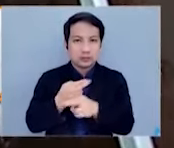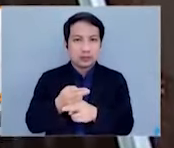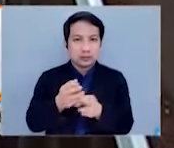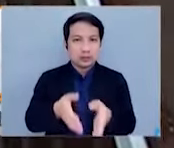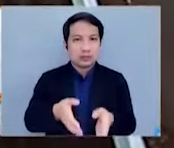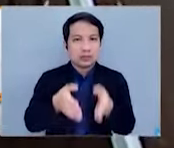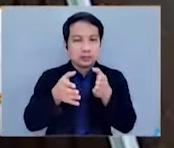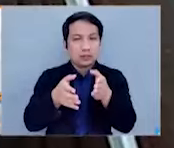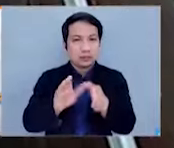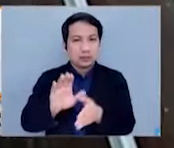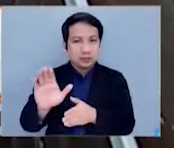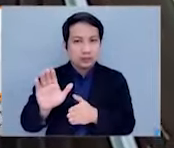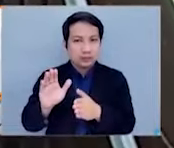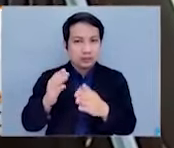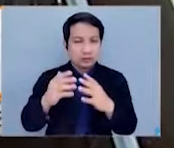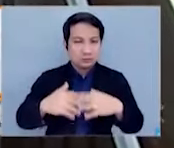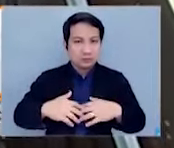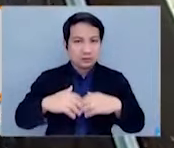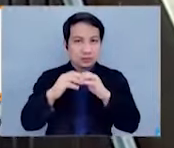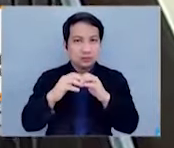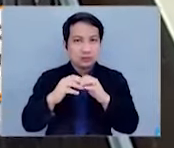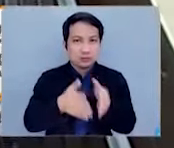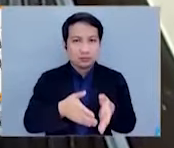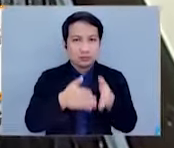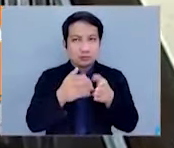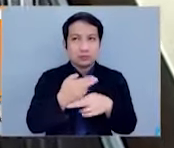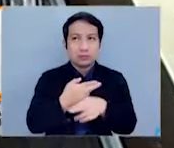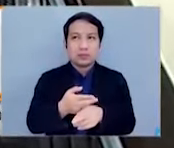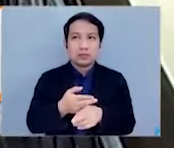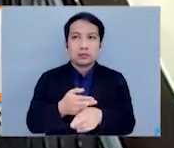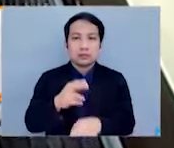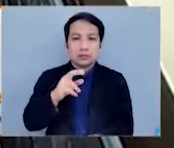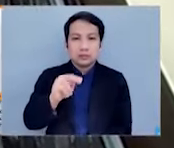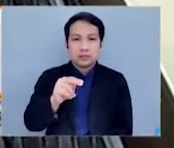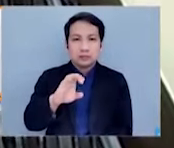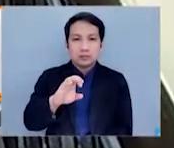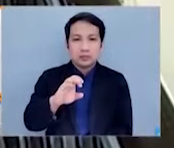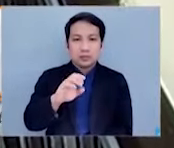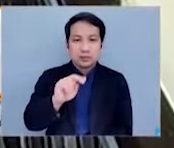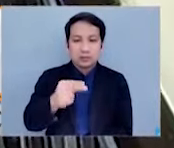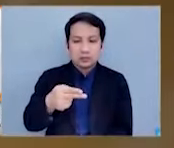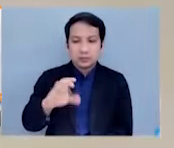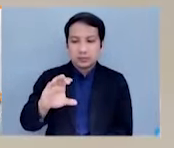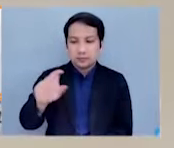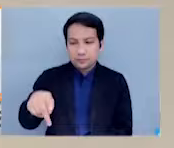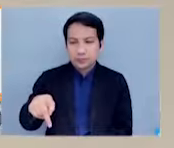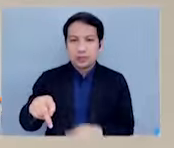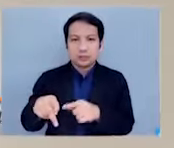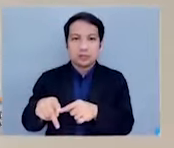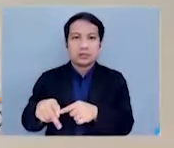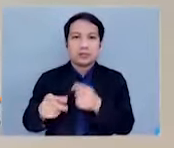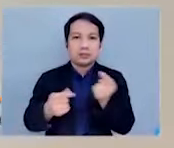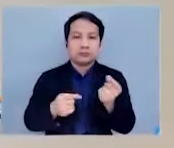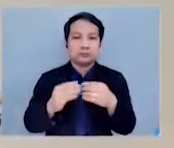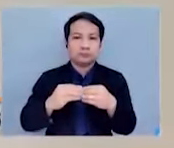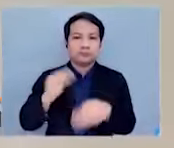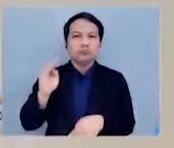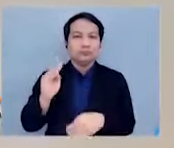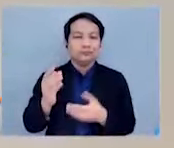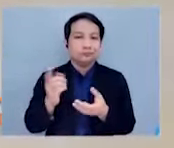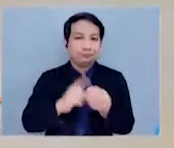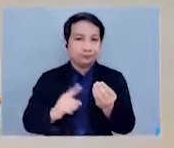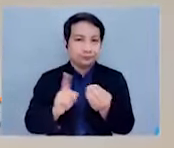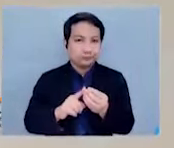sa gusali. Kinonsulta na rin daw nila ang NHCP kung paano ang gagawin. Mangyayari po, i-maximize natin